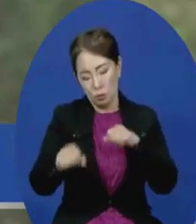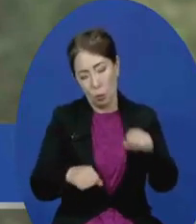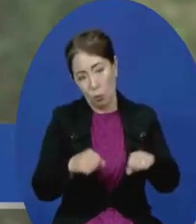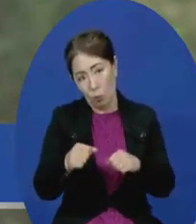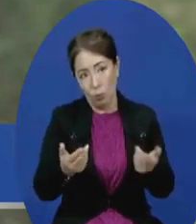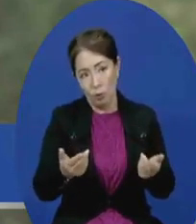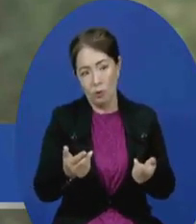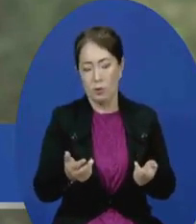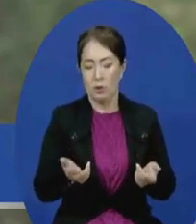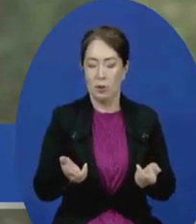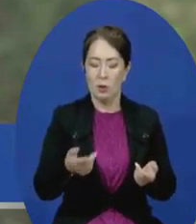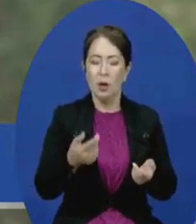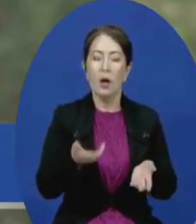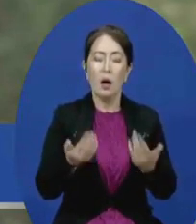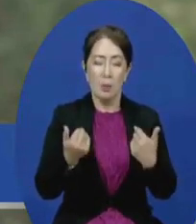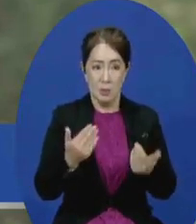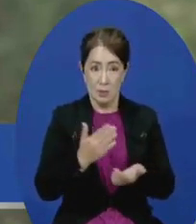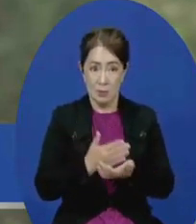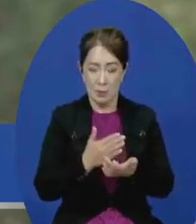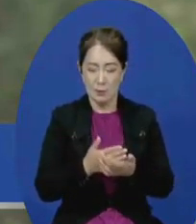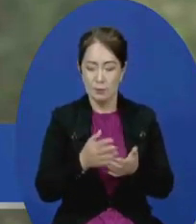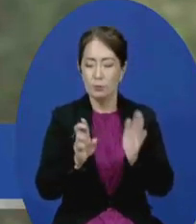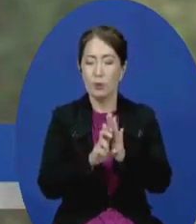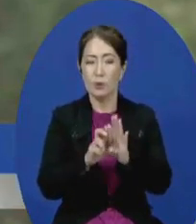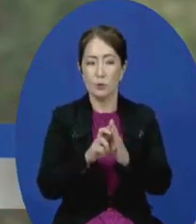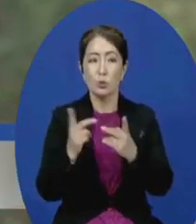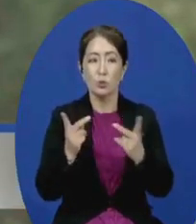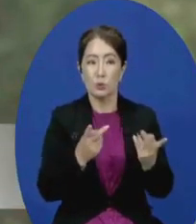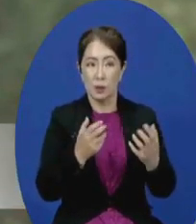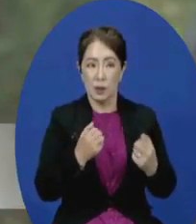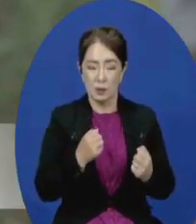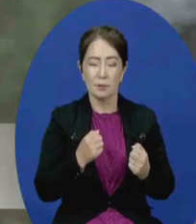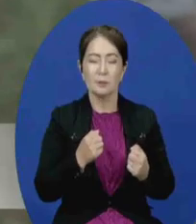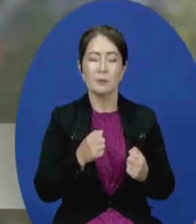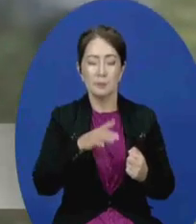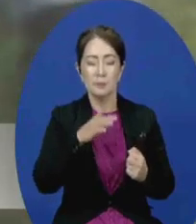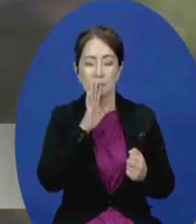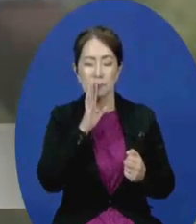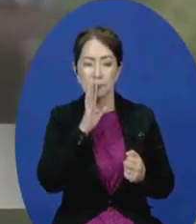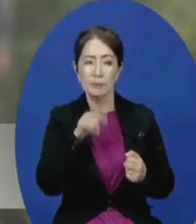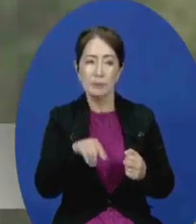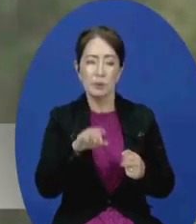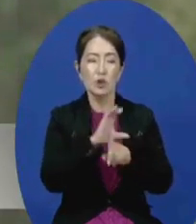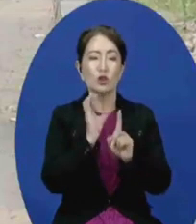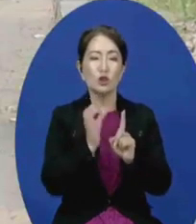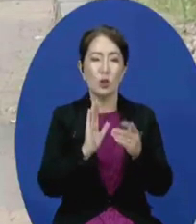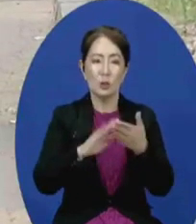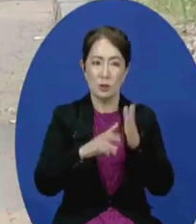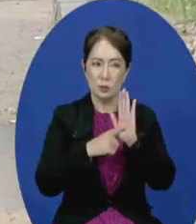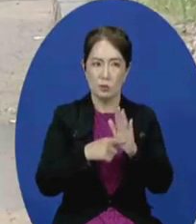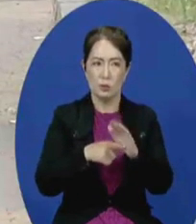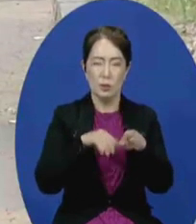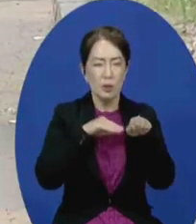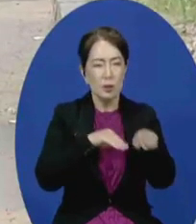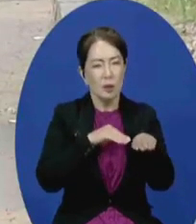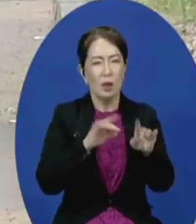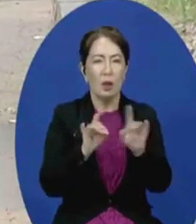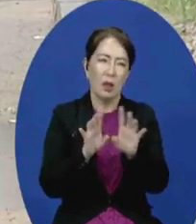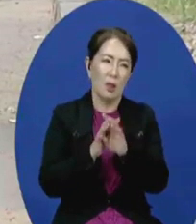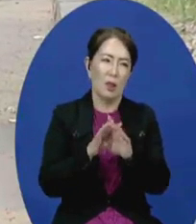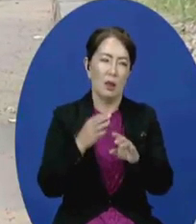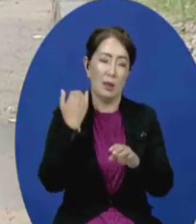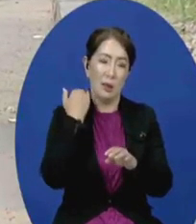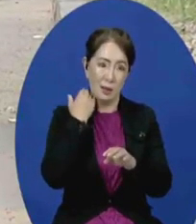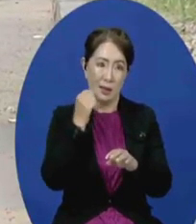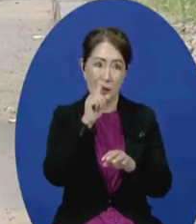дуугаар гарах нь илүү хялбар бөгөөд илүү боломжтой үйлчлэгэнд авах уу? Авах юм байна гэдгийг одоо энэ соёлыг нэвтрүүлж байгаа. Төвчрөл бөглөрлгээ зөндөө